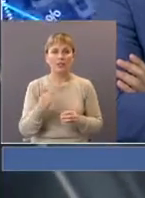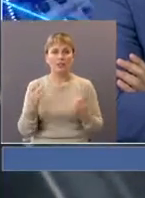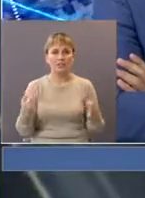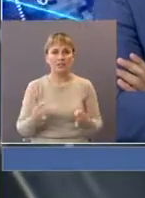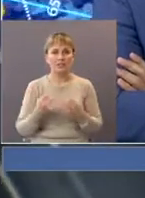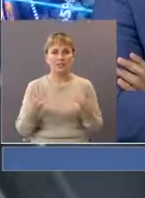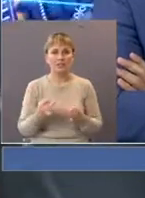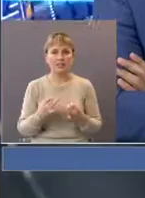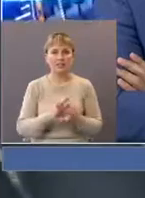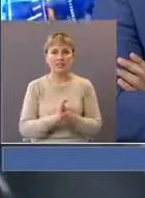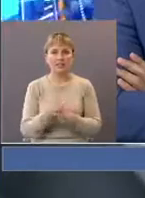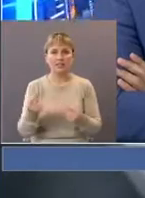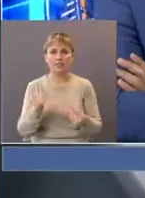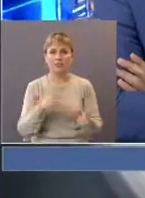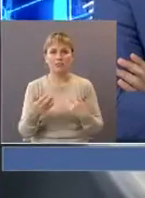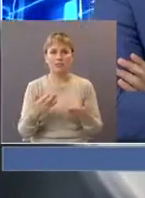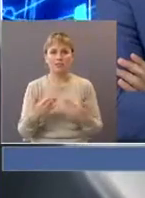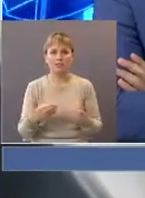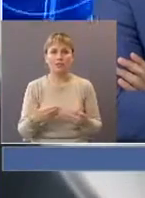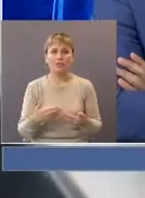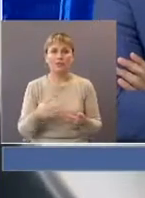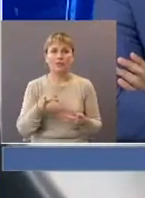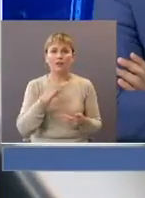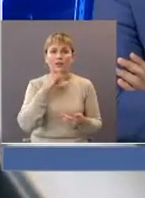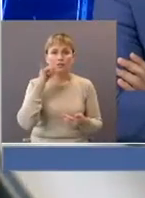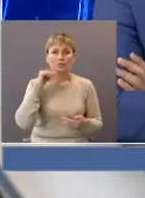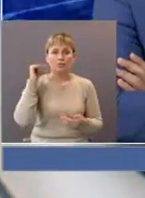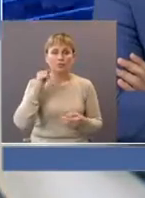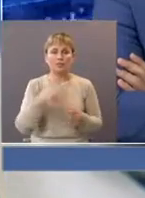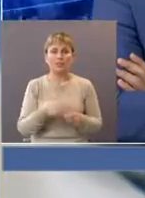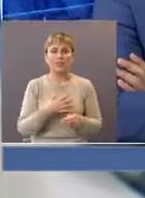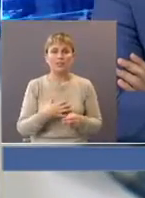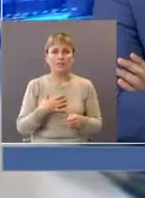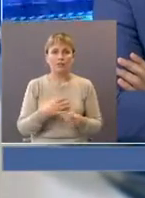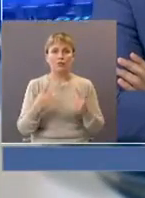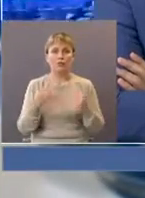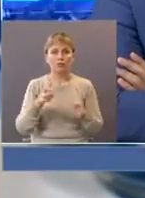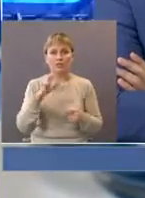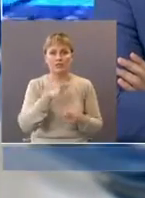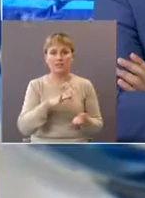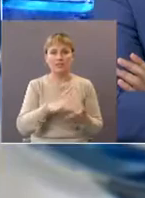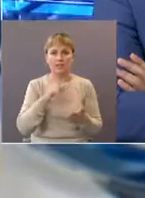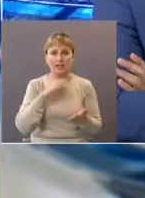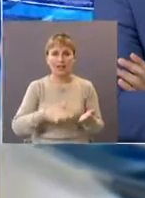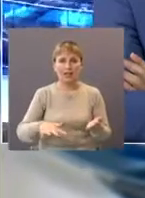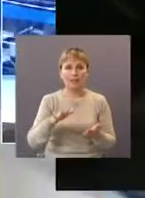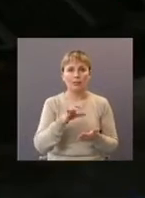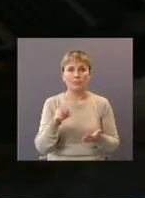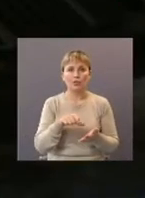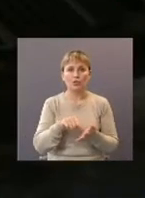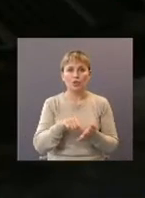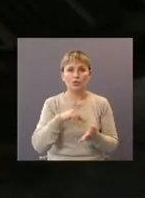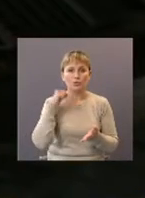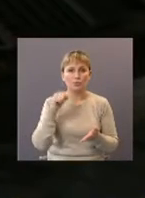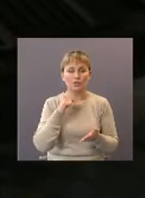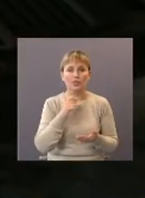интересы тесно взаимосвязаны. Тем более Казахстан и Узбекистан – это ключевые, крупнейшие страны в Центральной Азии. И без участия